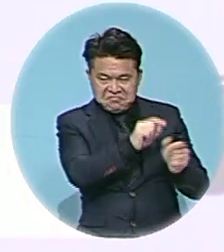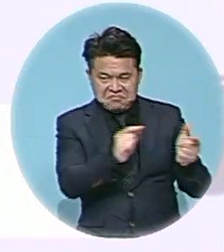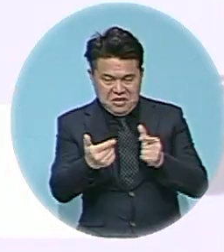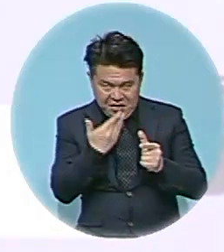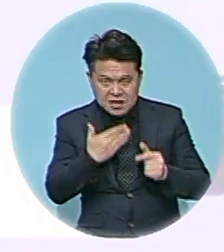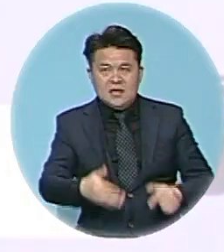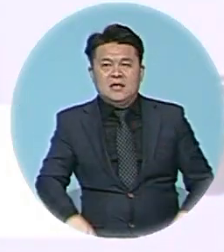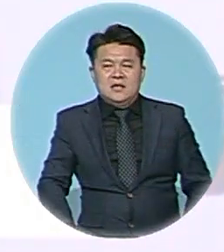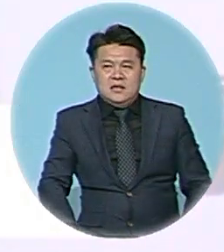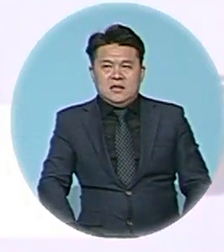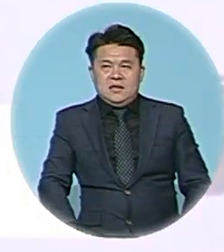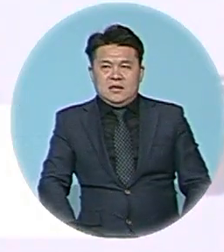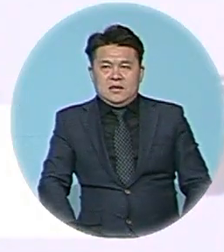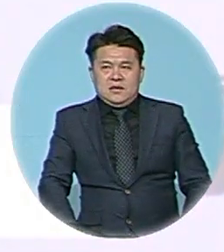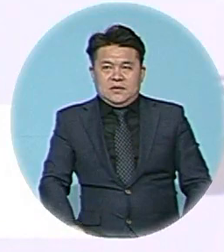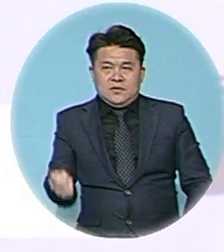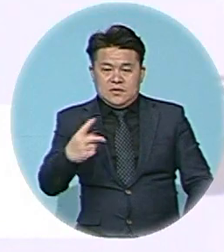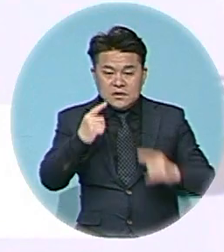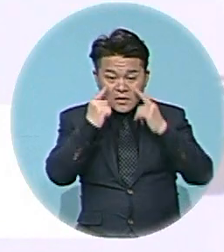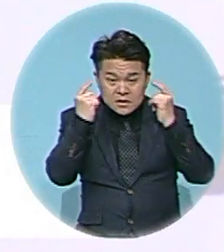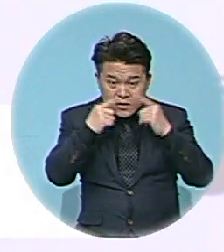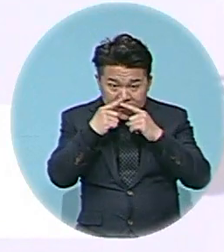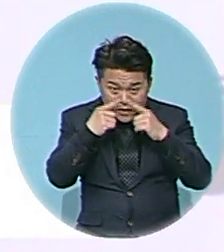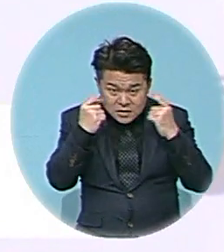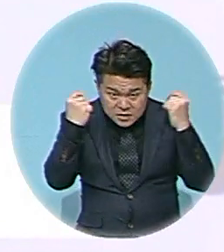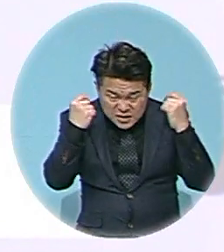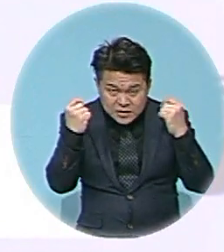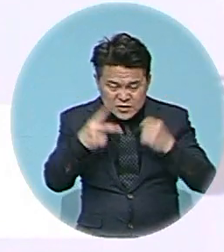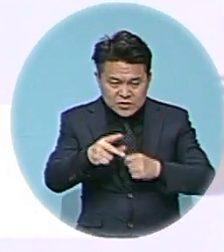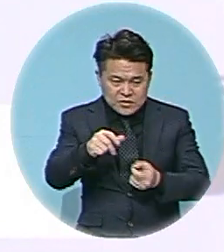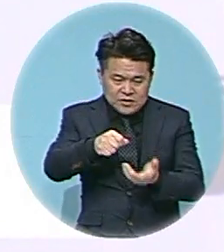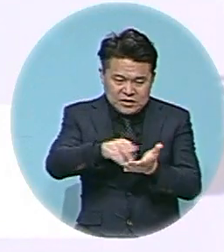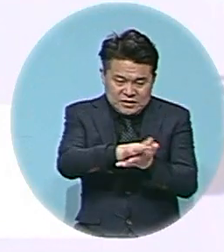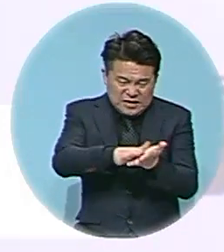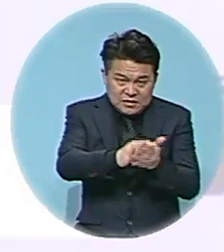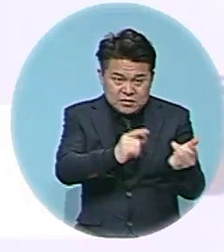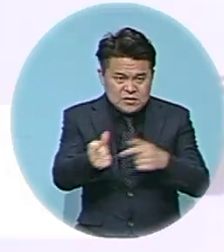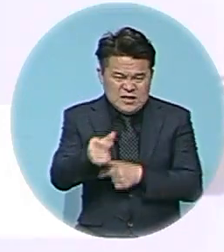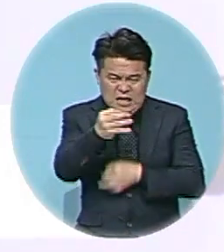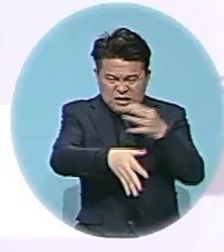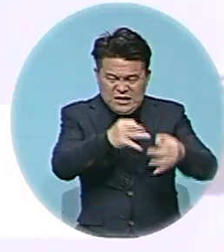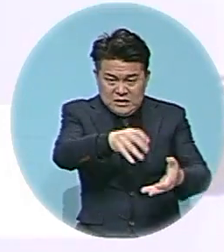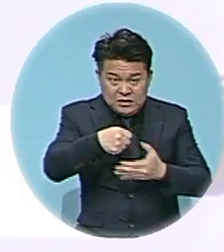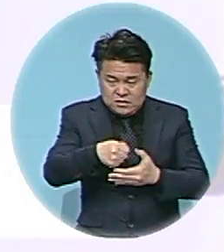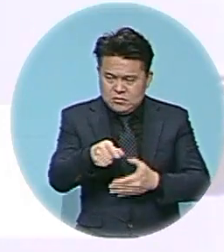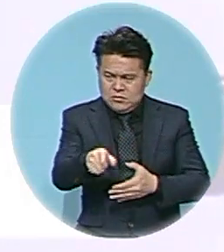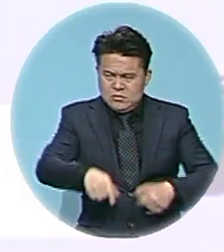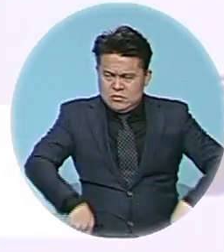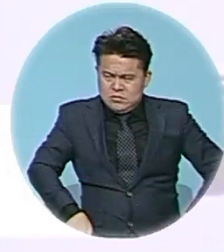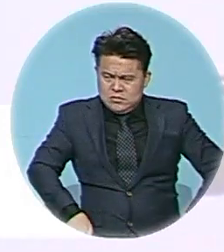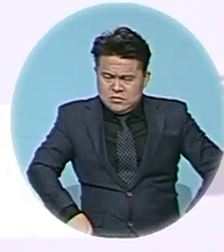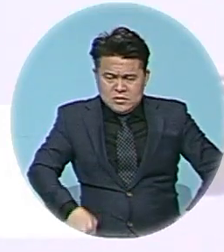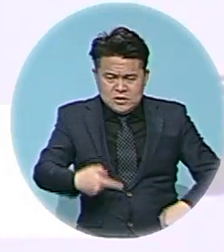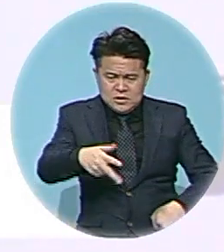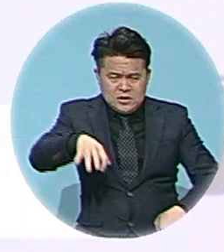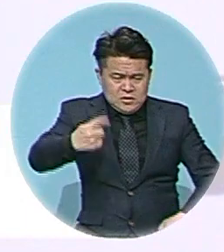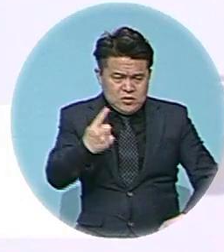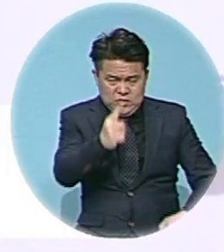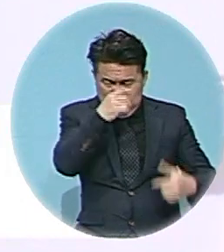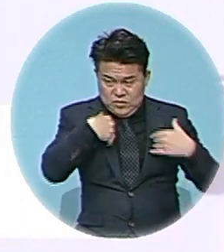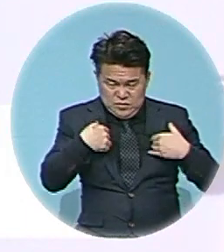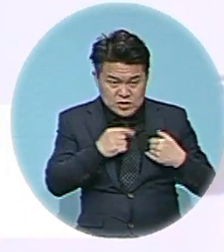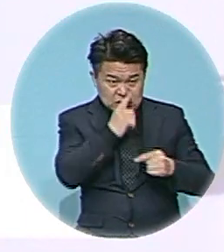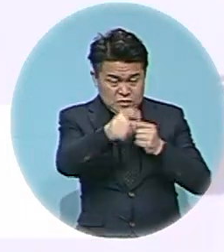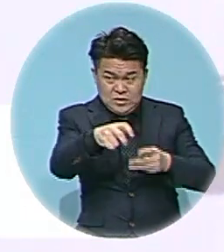예정입니다. 마스크와 손소독제 매점 매석 행위 등에 대해서는 식약처와 각 시도의